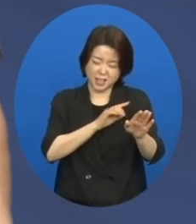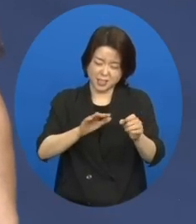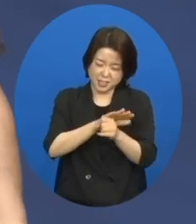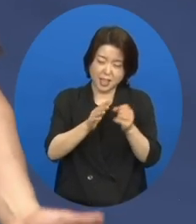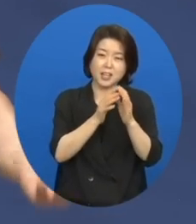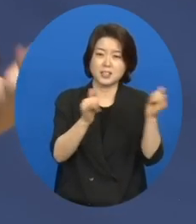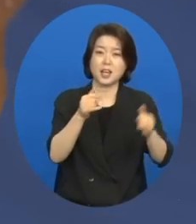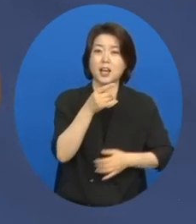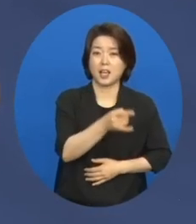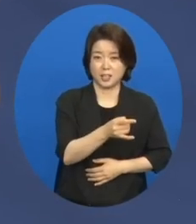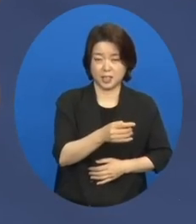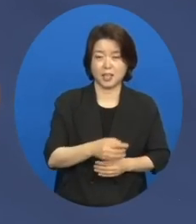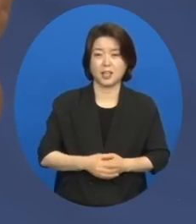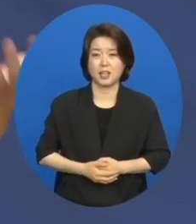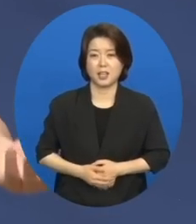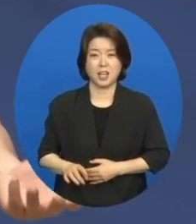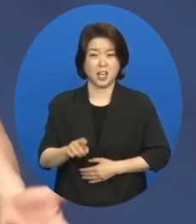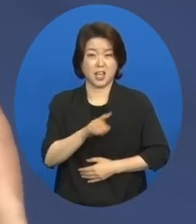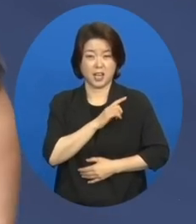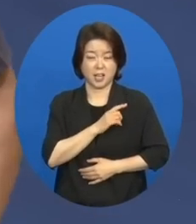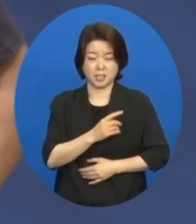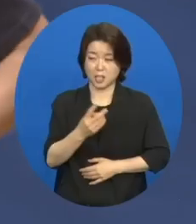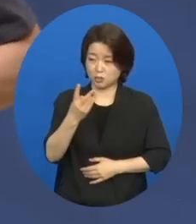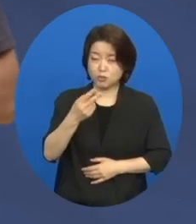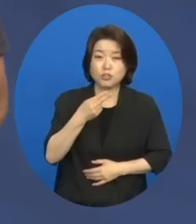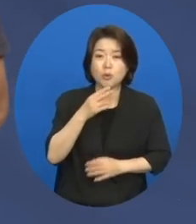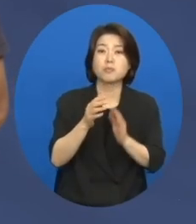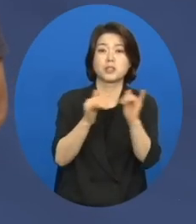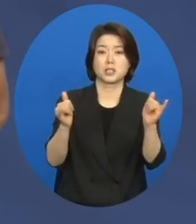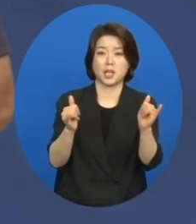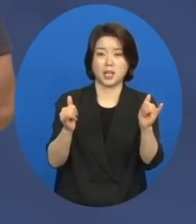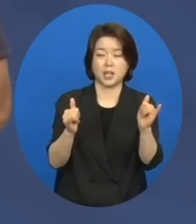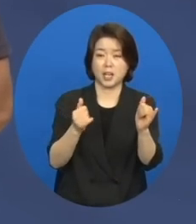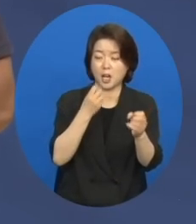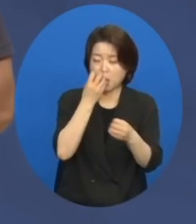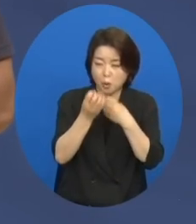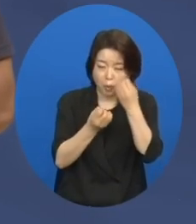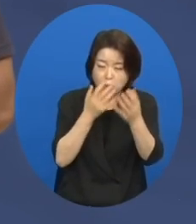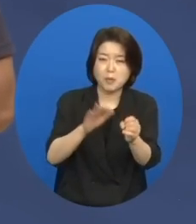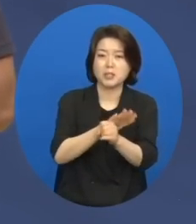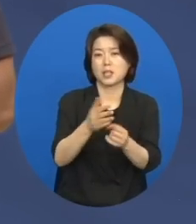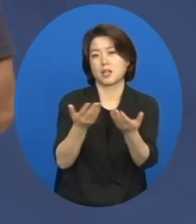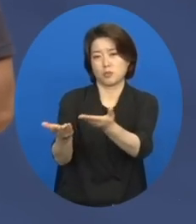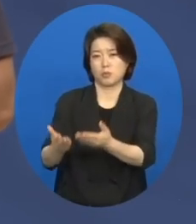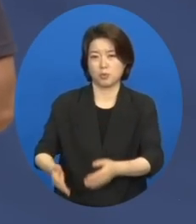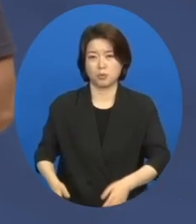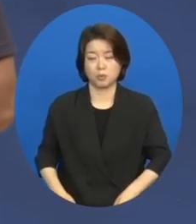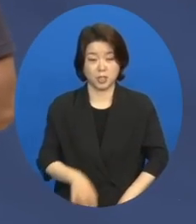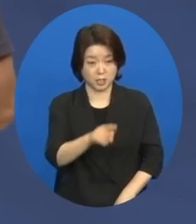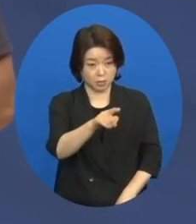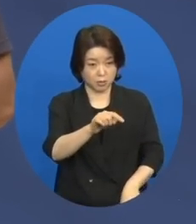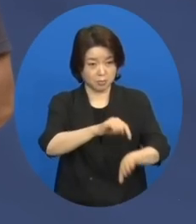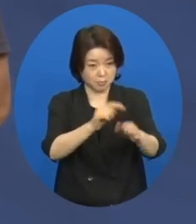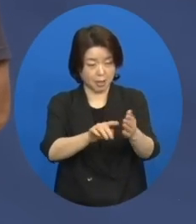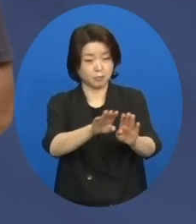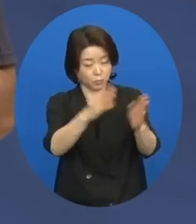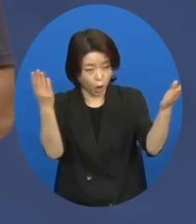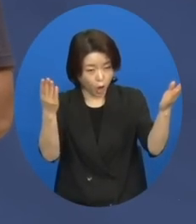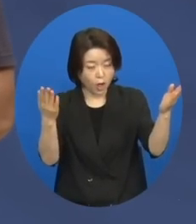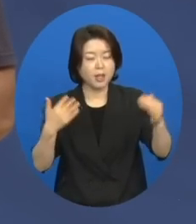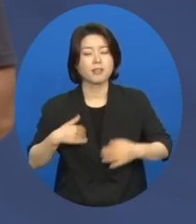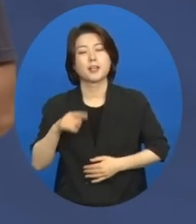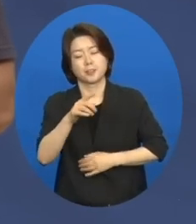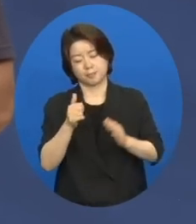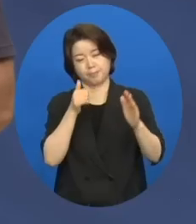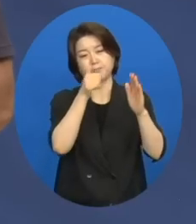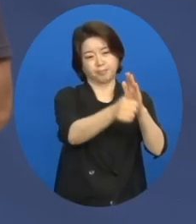자에게 가장 둘도 없는 자에게 고백하는 사랑의 고백을 하세요. 너 마음의 문을 열면 내가 너에게로